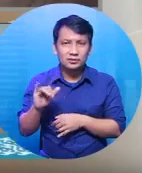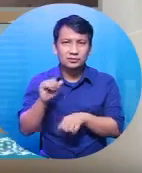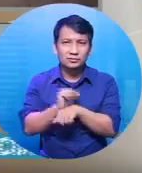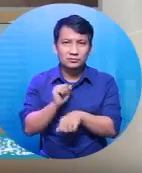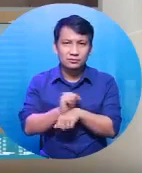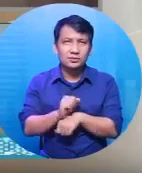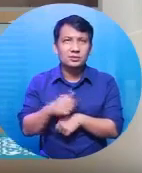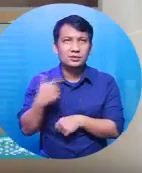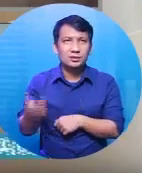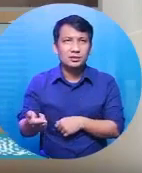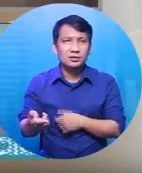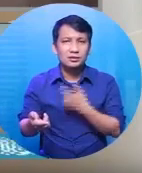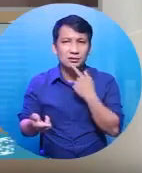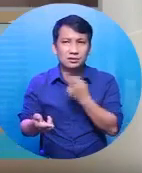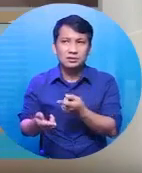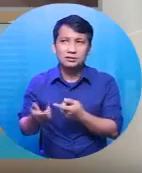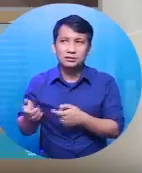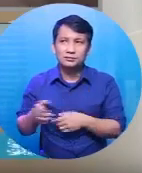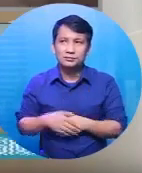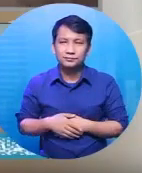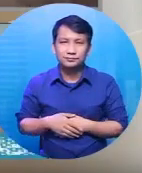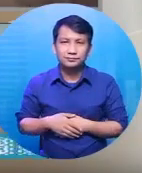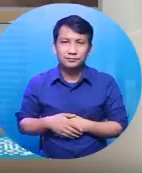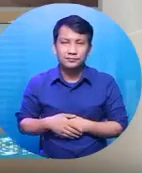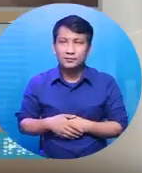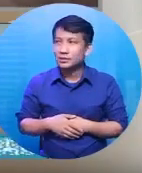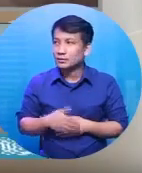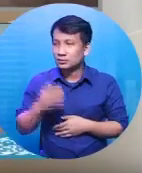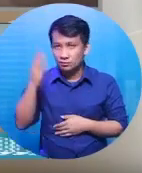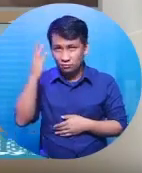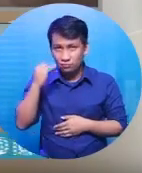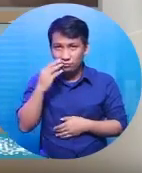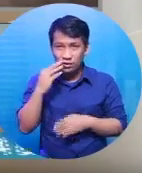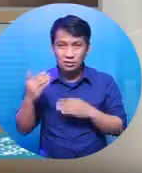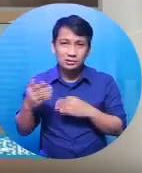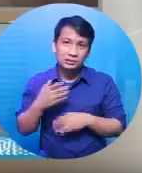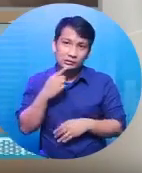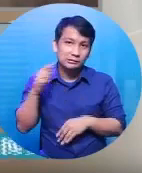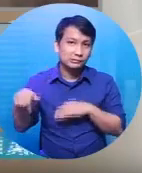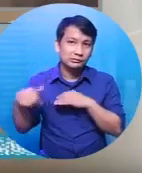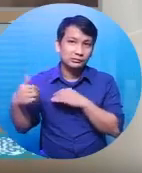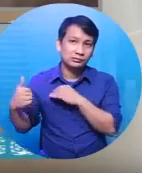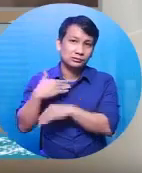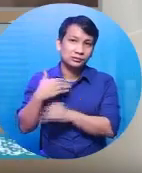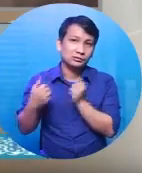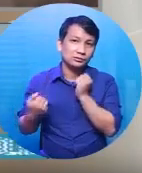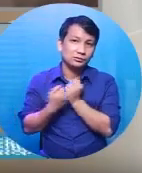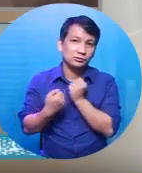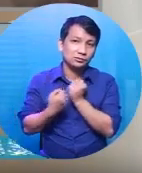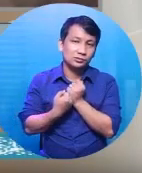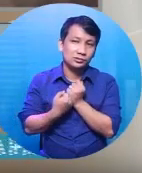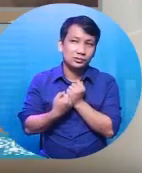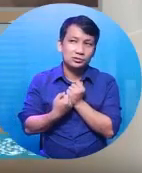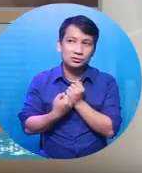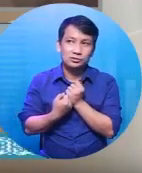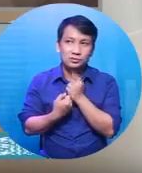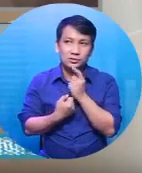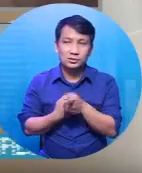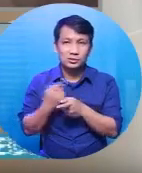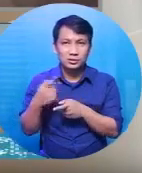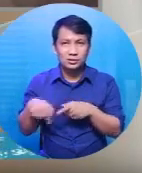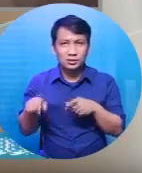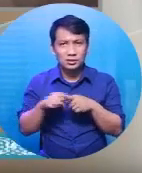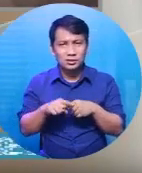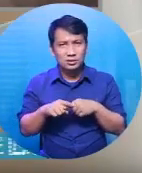Okay. So ngayon, Ma'am, nagtatampo kayo kasi hindi na kayo napapadalang suporta at ang nangyayari ay